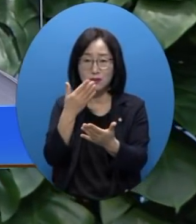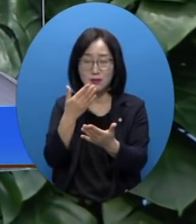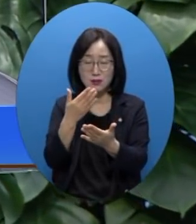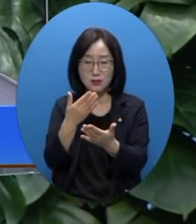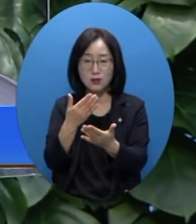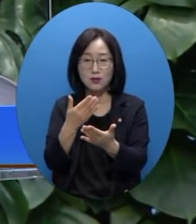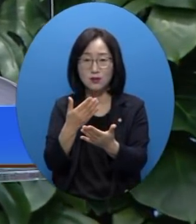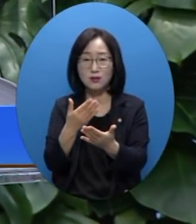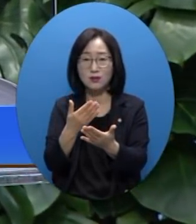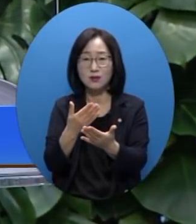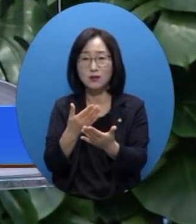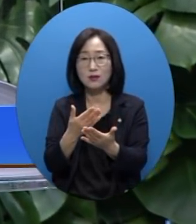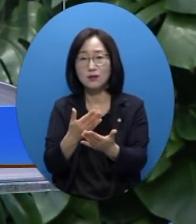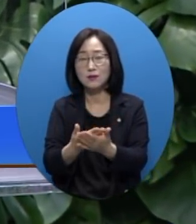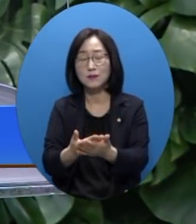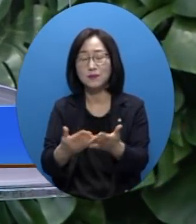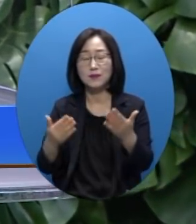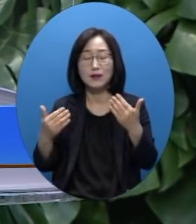주옵소서.